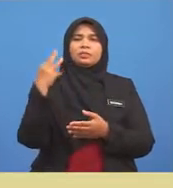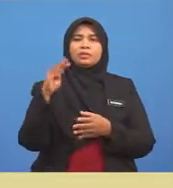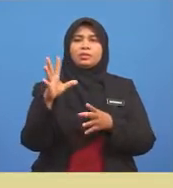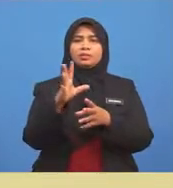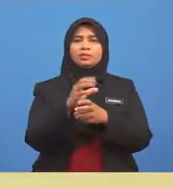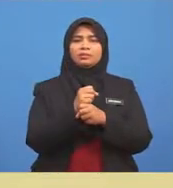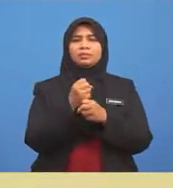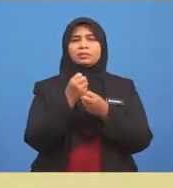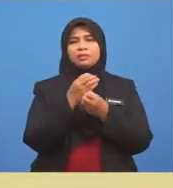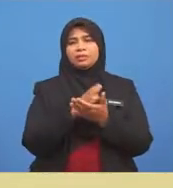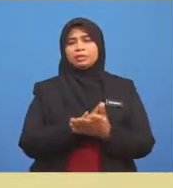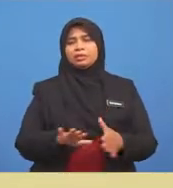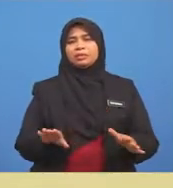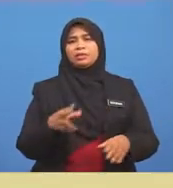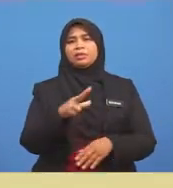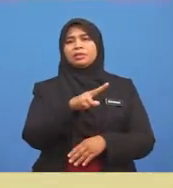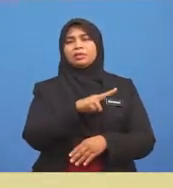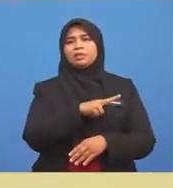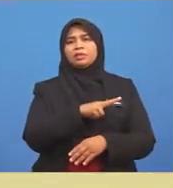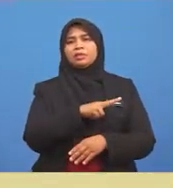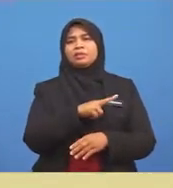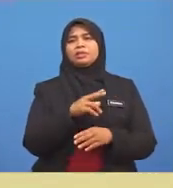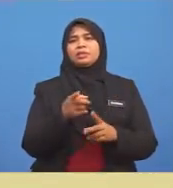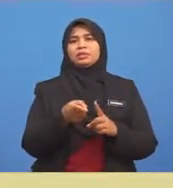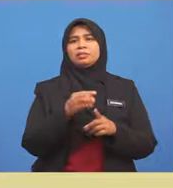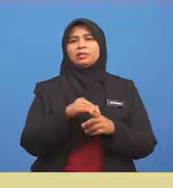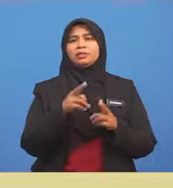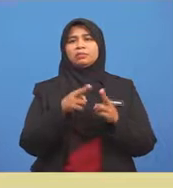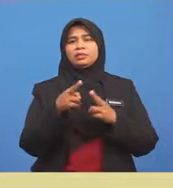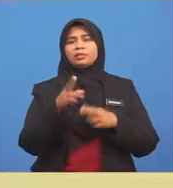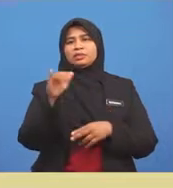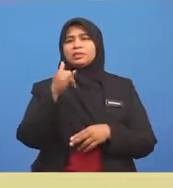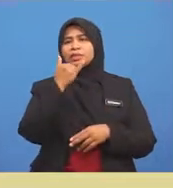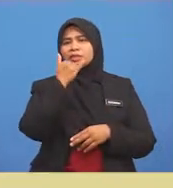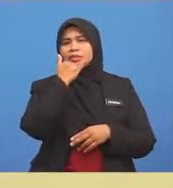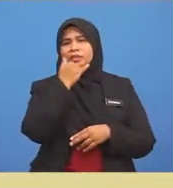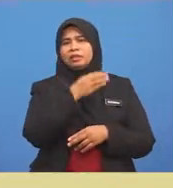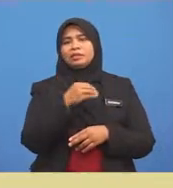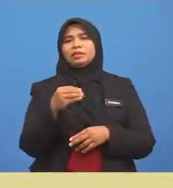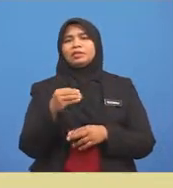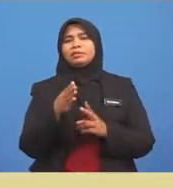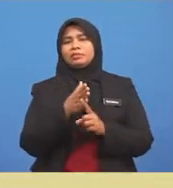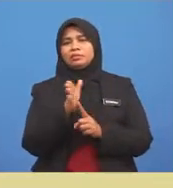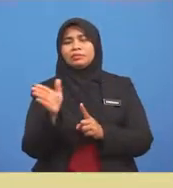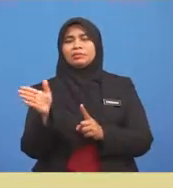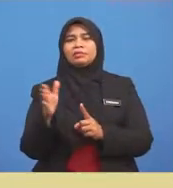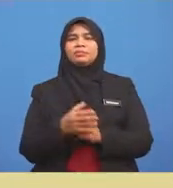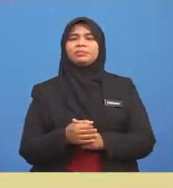mereka dapat menyelamatkan harta tersebut daripada pengurusan yang salah dan